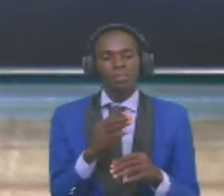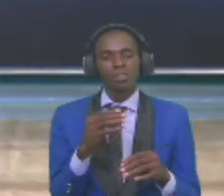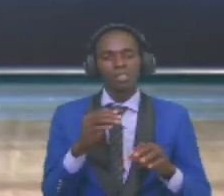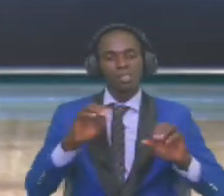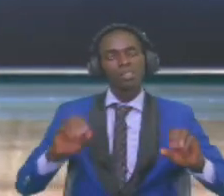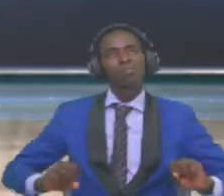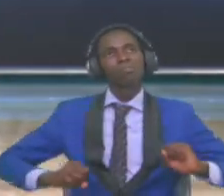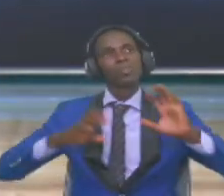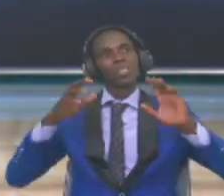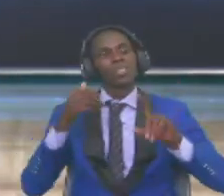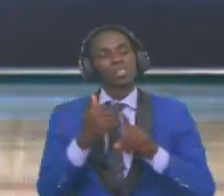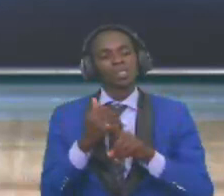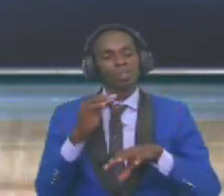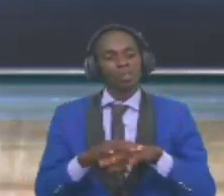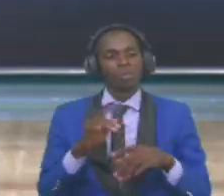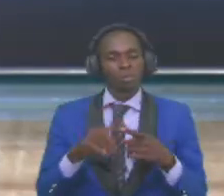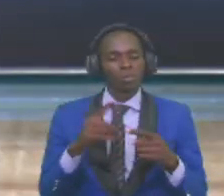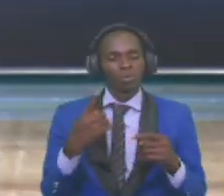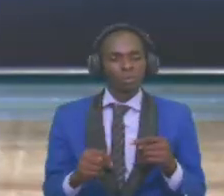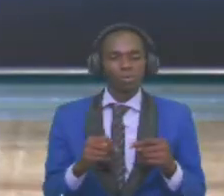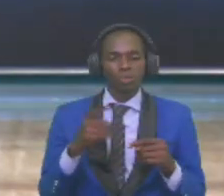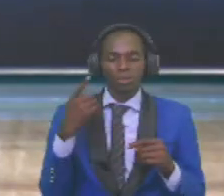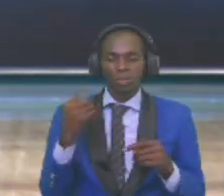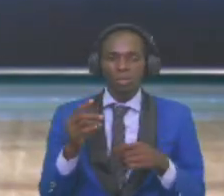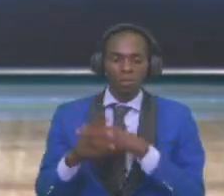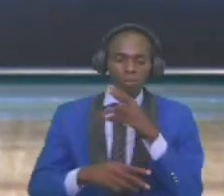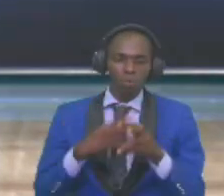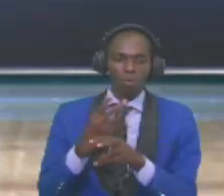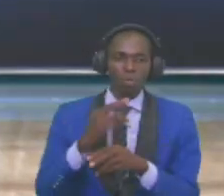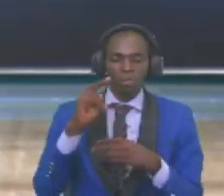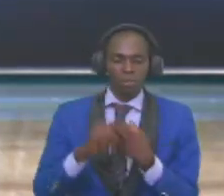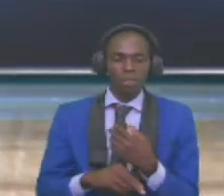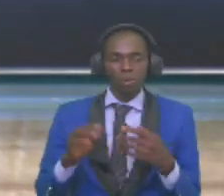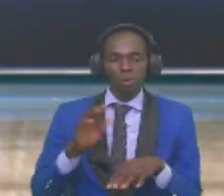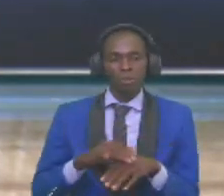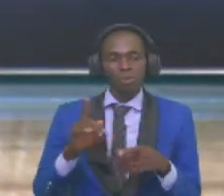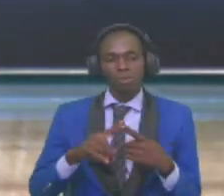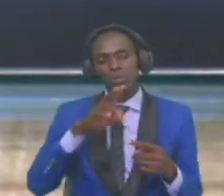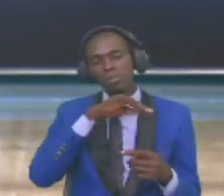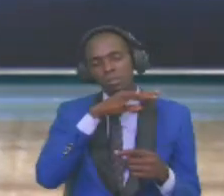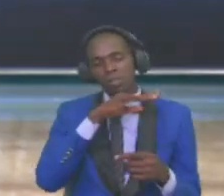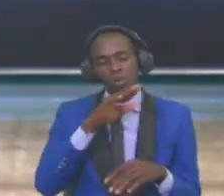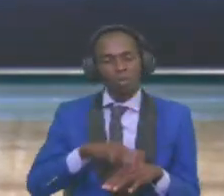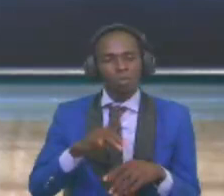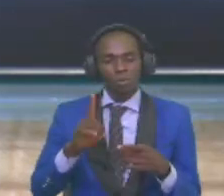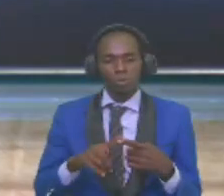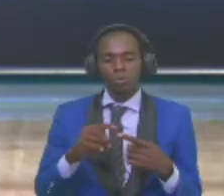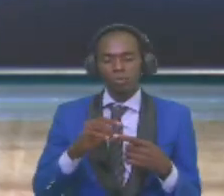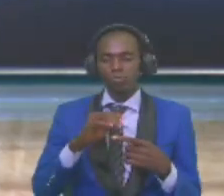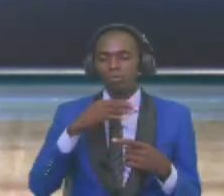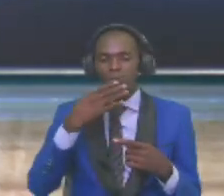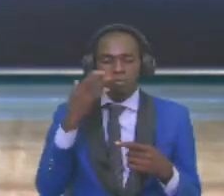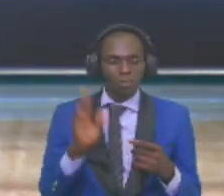ils se sont livrés à la dissolution ou commettre ils sont livrés à la